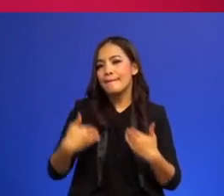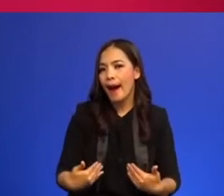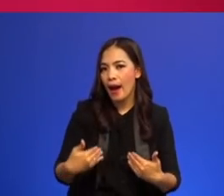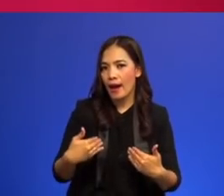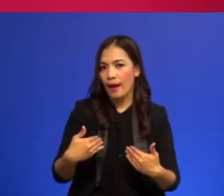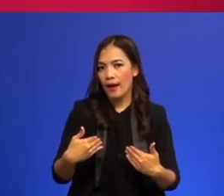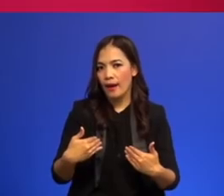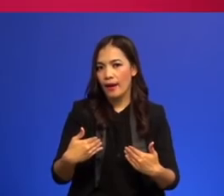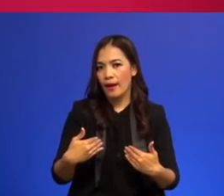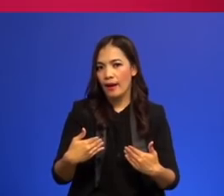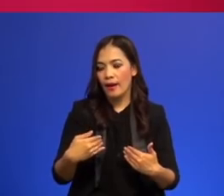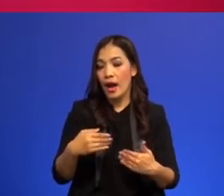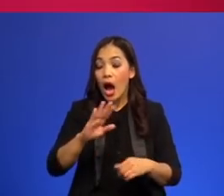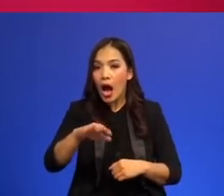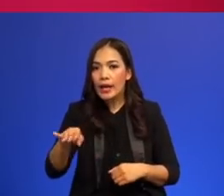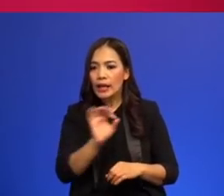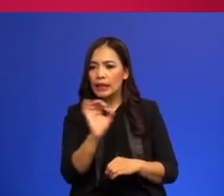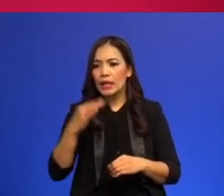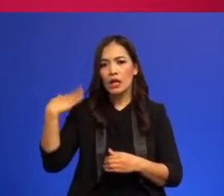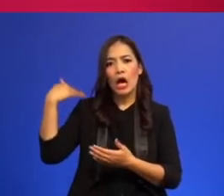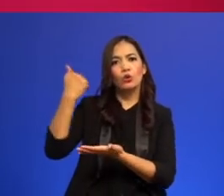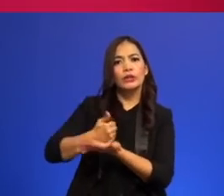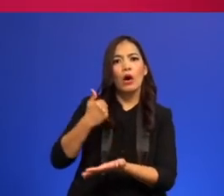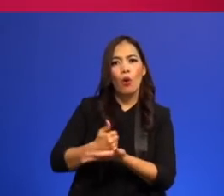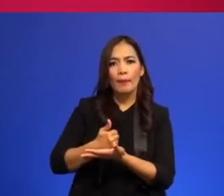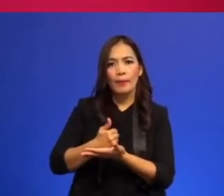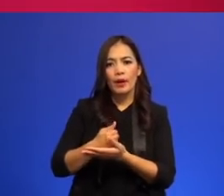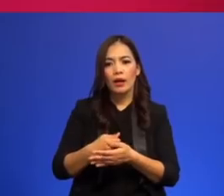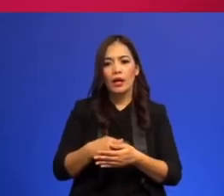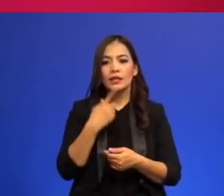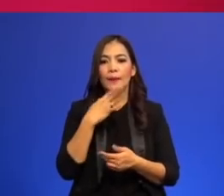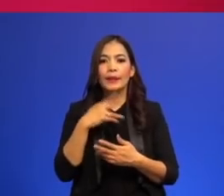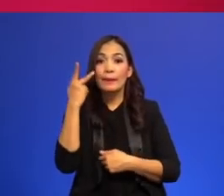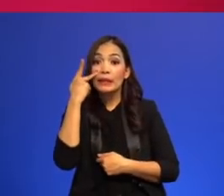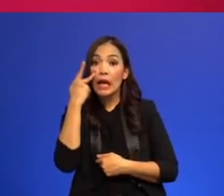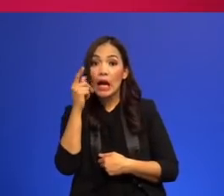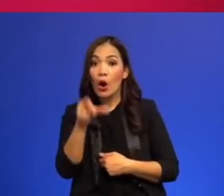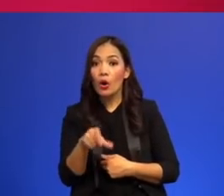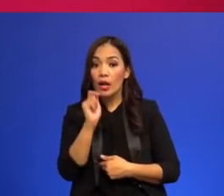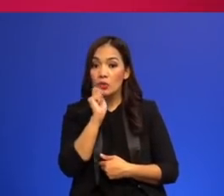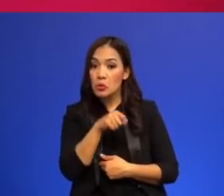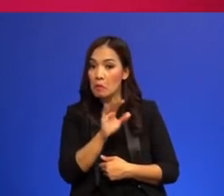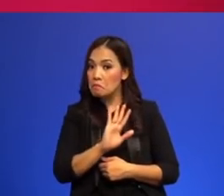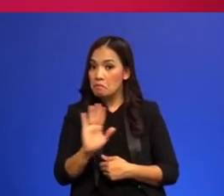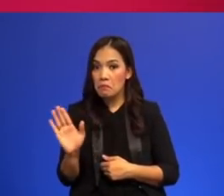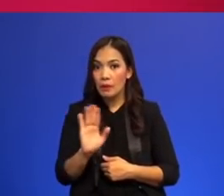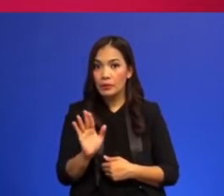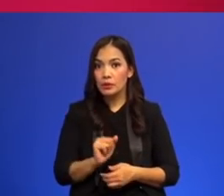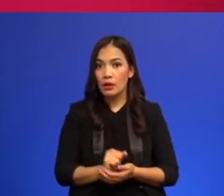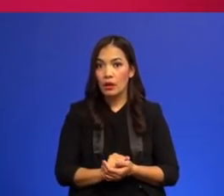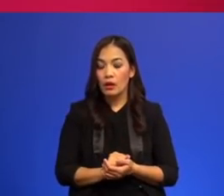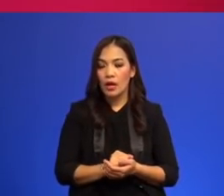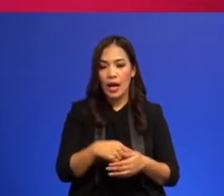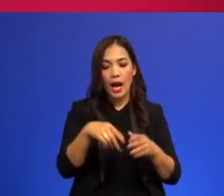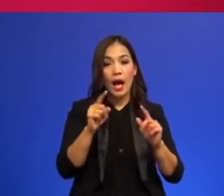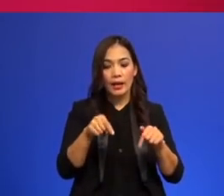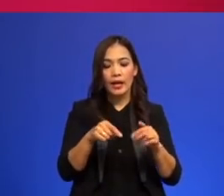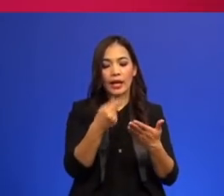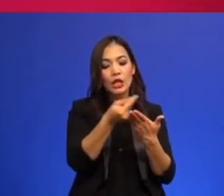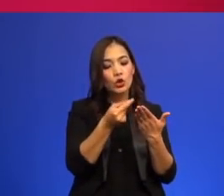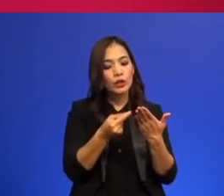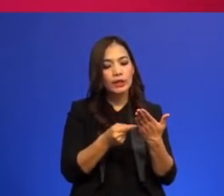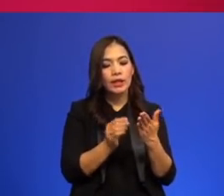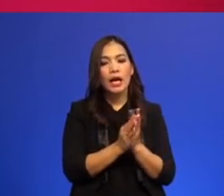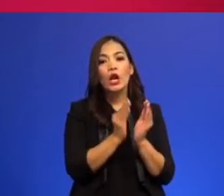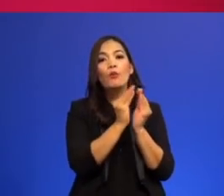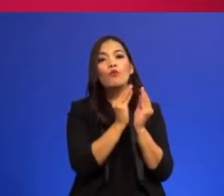Nanti akhirnya mereka tidak akan bisa memikul tanggung jawab menjagai orang tua. Ada yang menulis bahwa buah stroberi